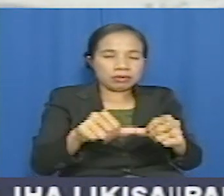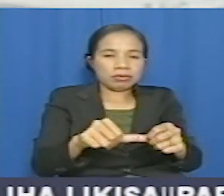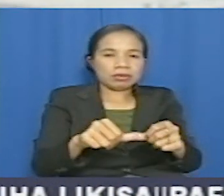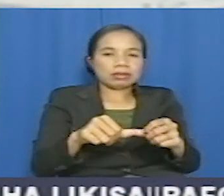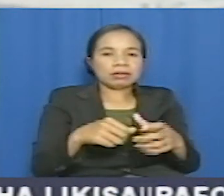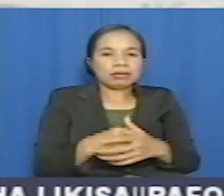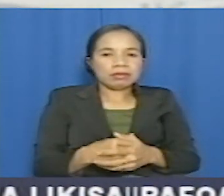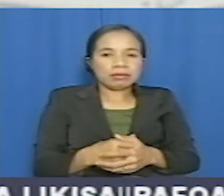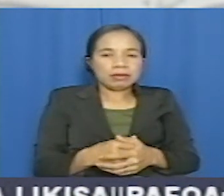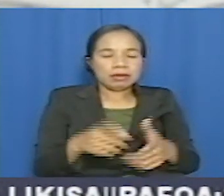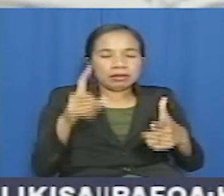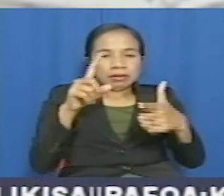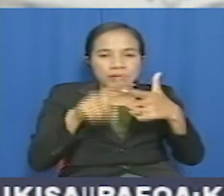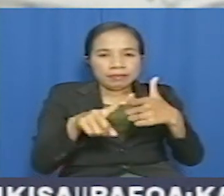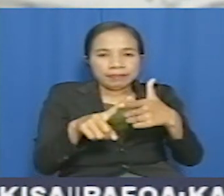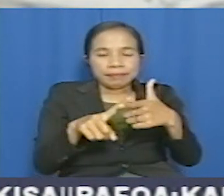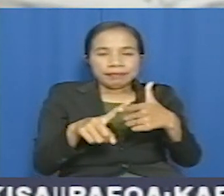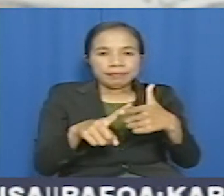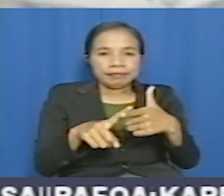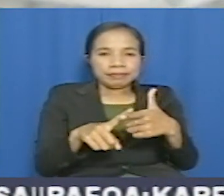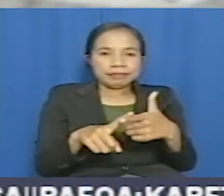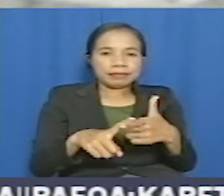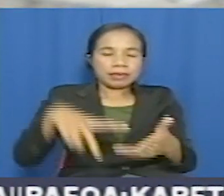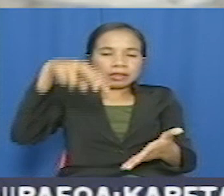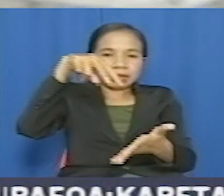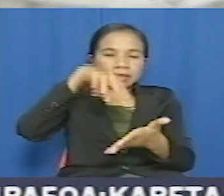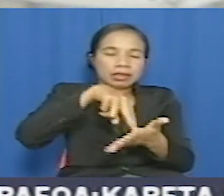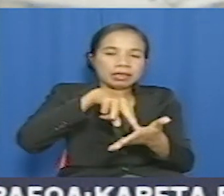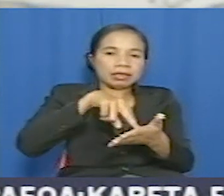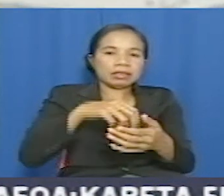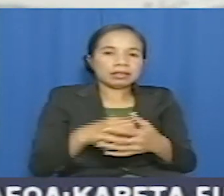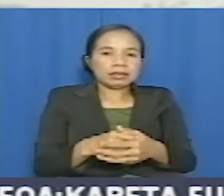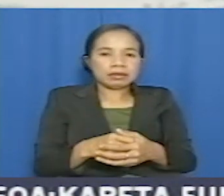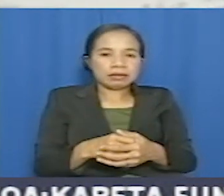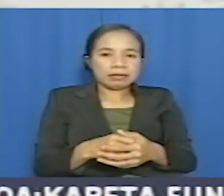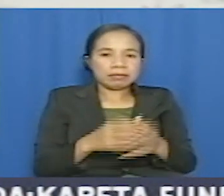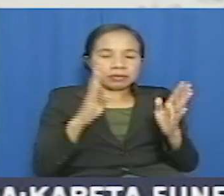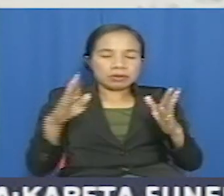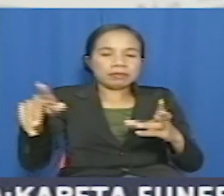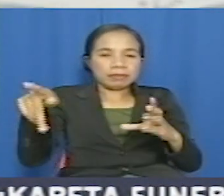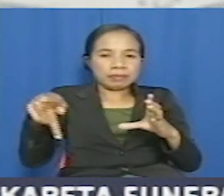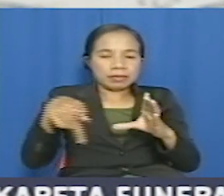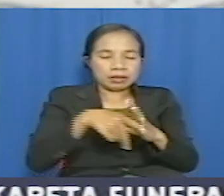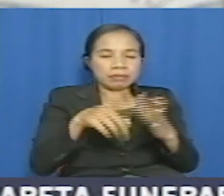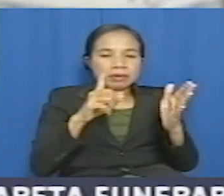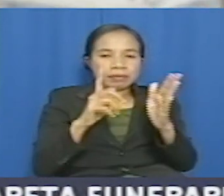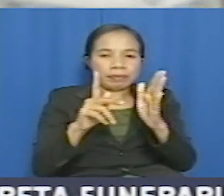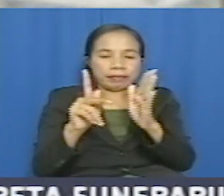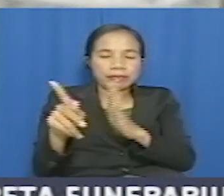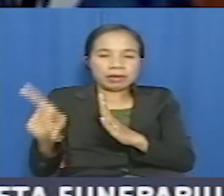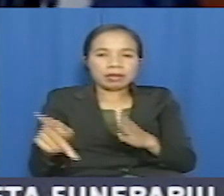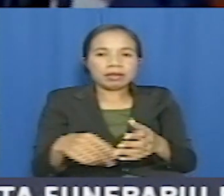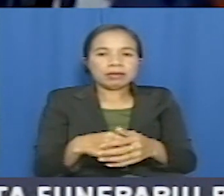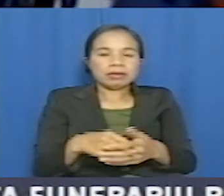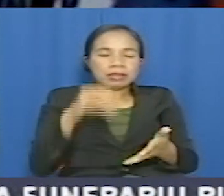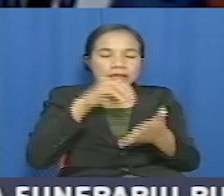claro que depois de estabelece depois de processo participatório plano usarai não estabelece